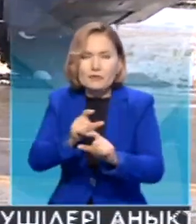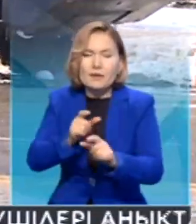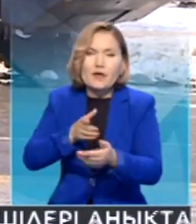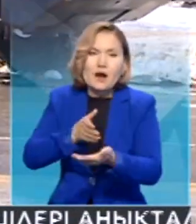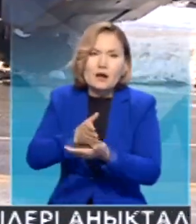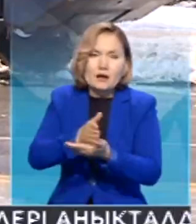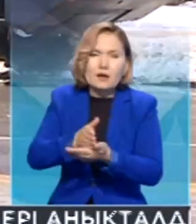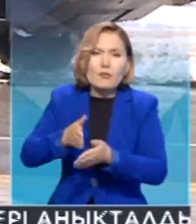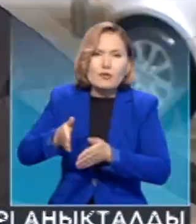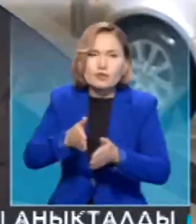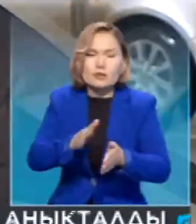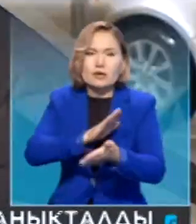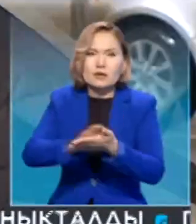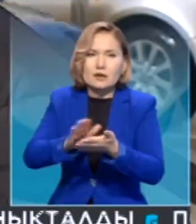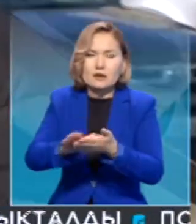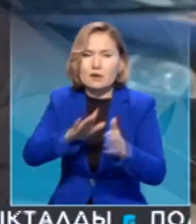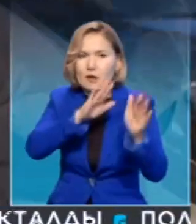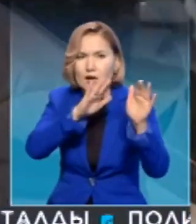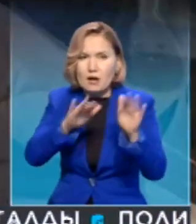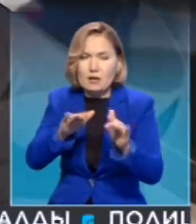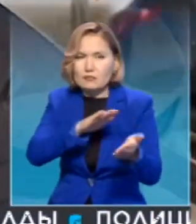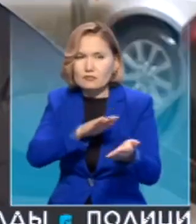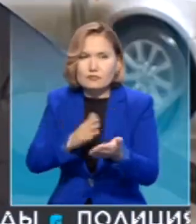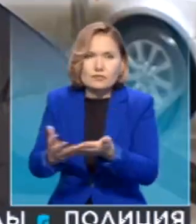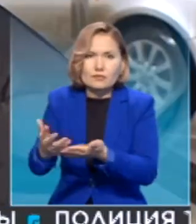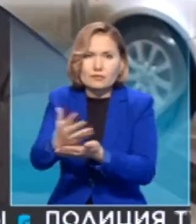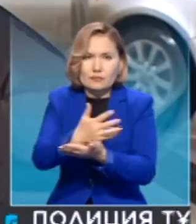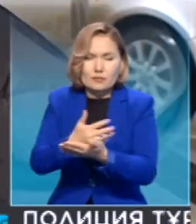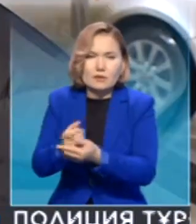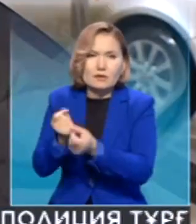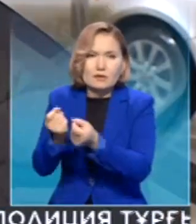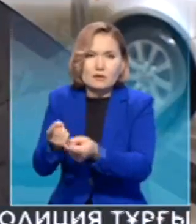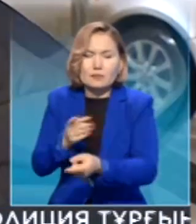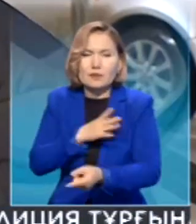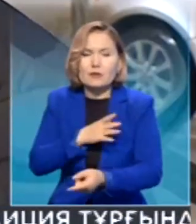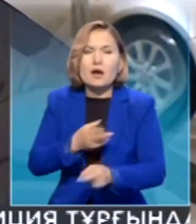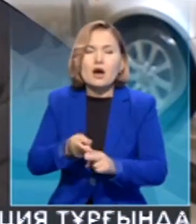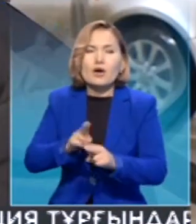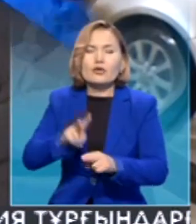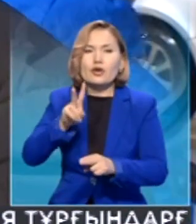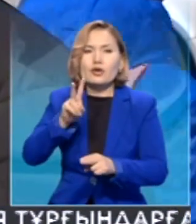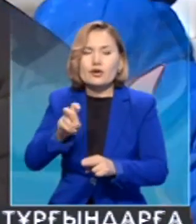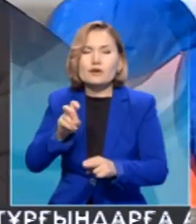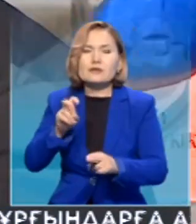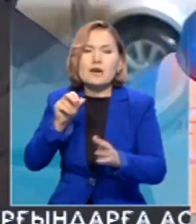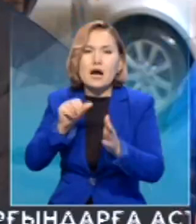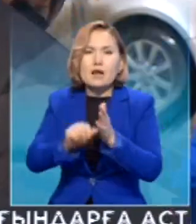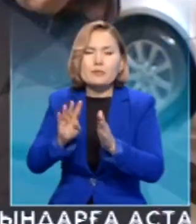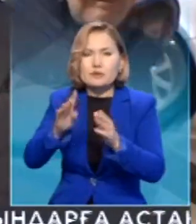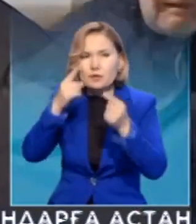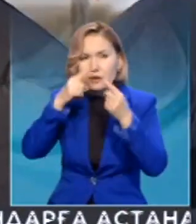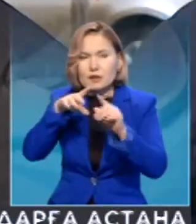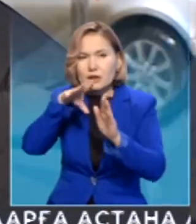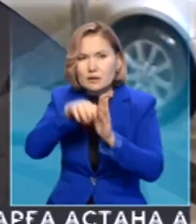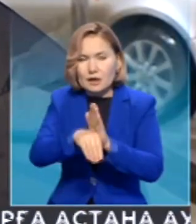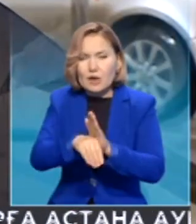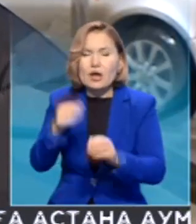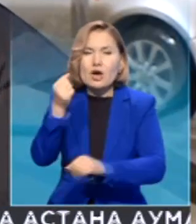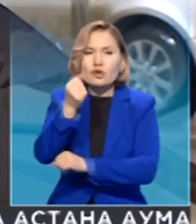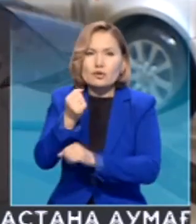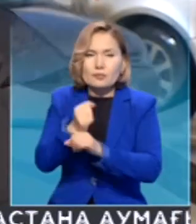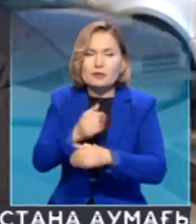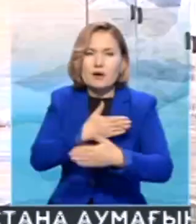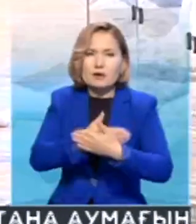аялдамаларды қардан аршуда. Сарық ауданы бойынша 514 жұмысшы және де 264 арнайы техника қар тазалау